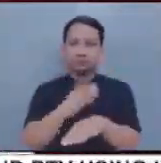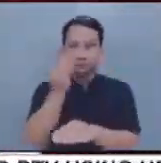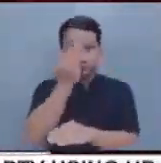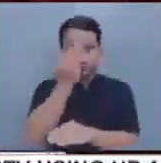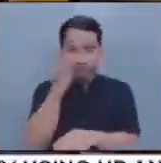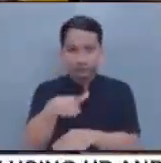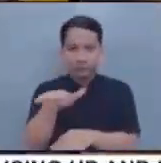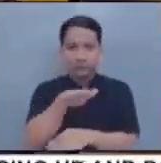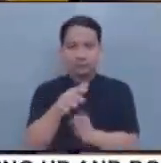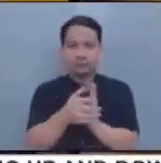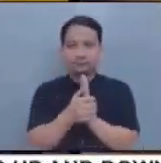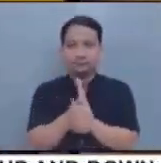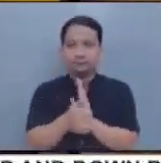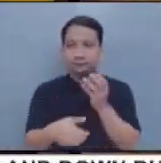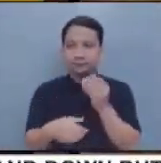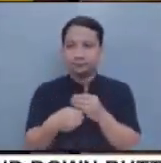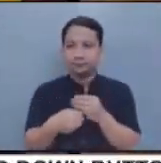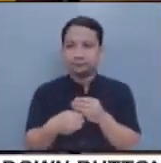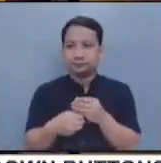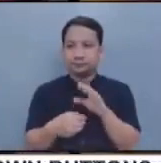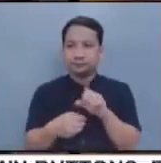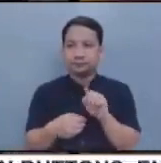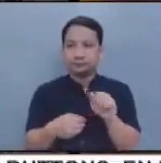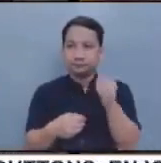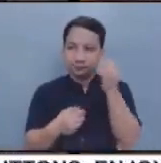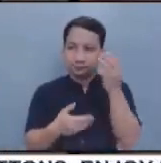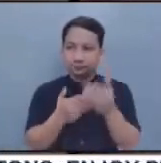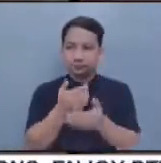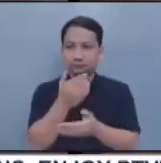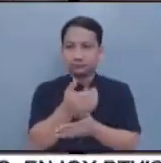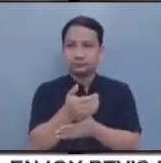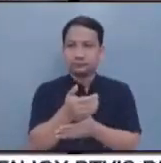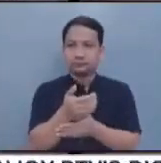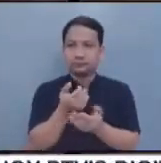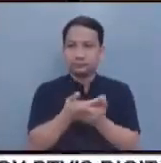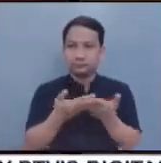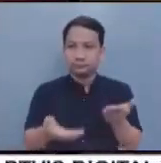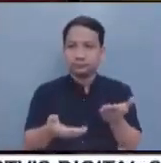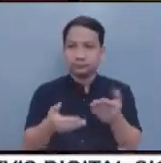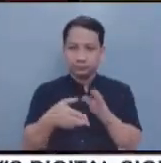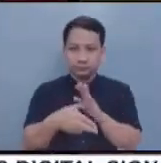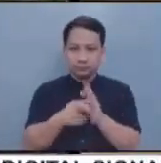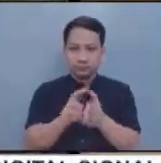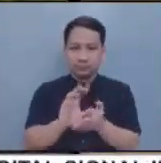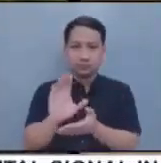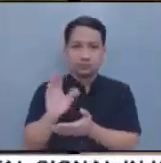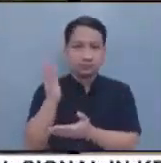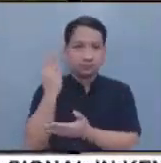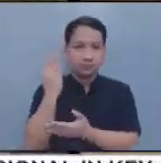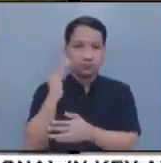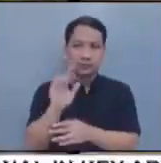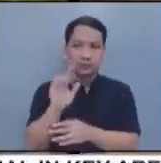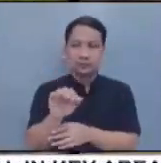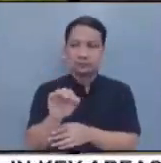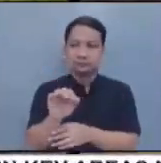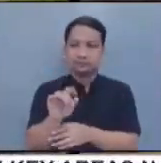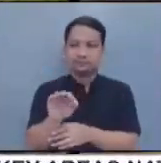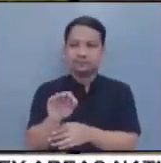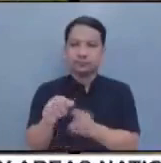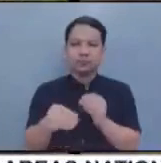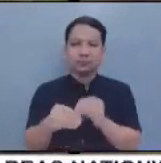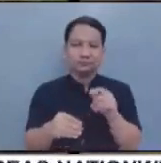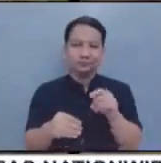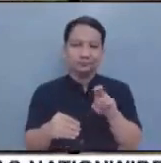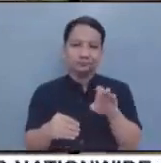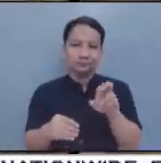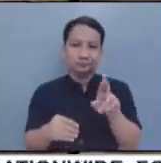extension program ng CAS sa pamamagitan ng mga supplemental at review classes nito noong 2019 sa Tubaran National High School